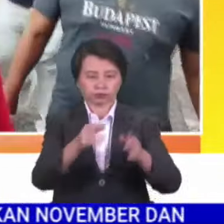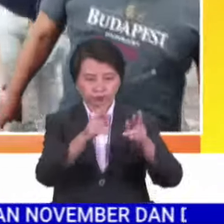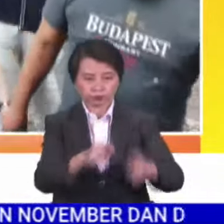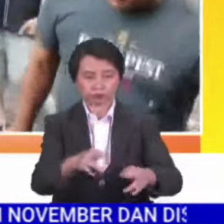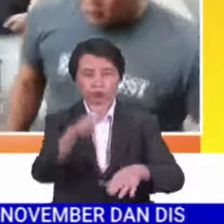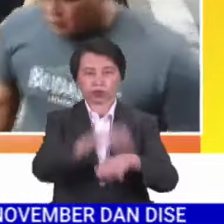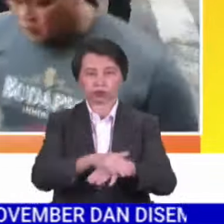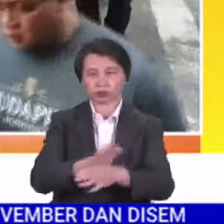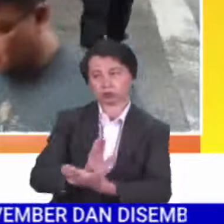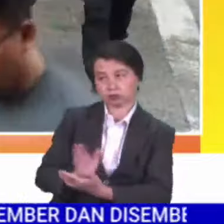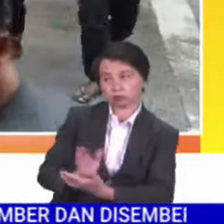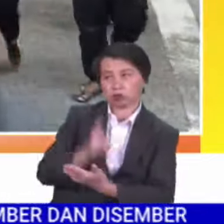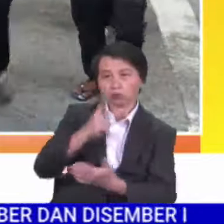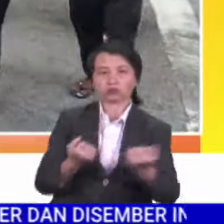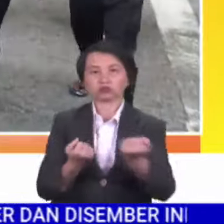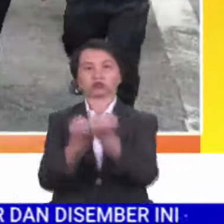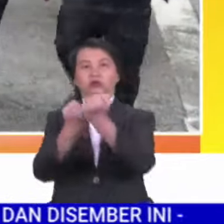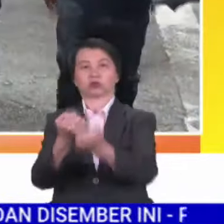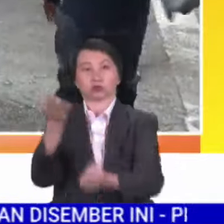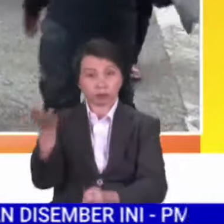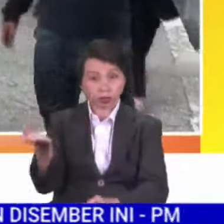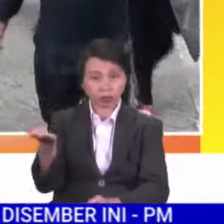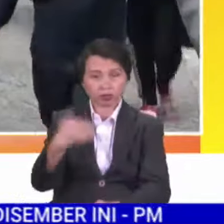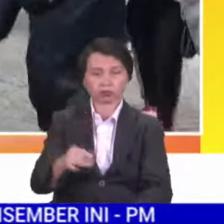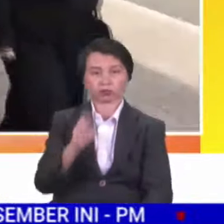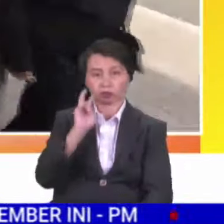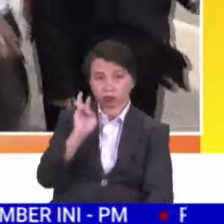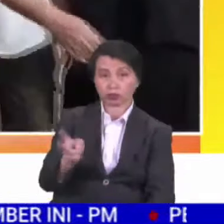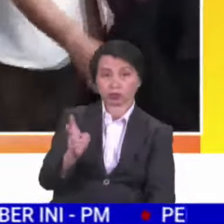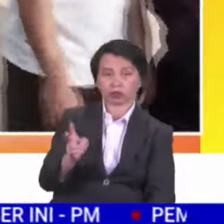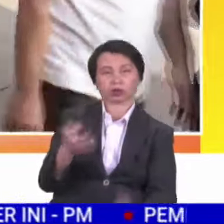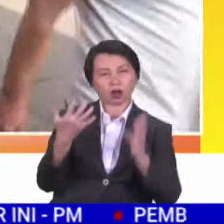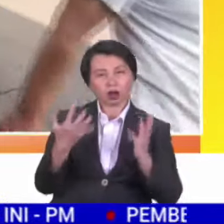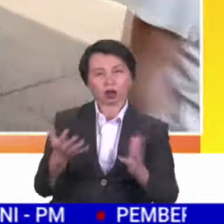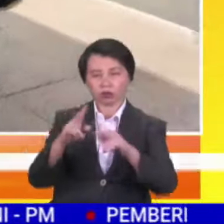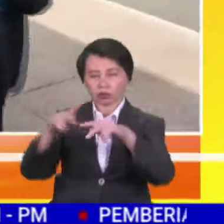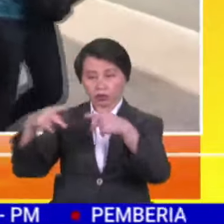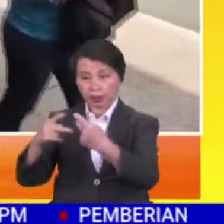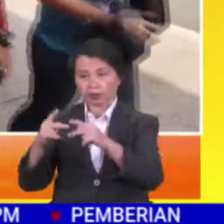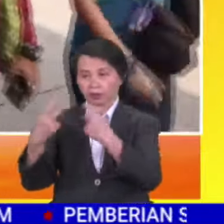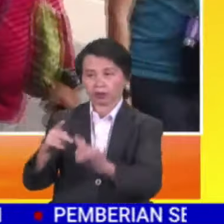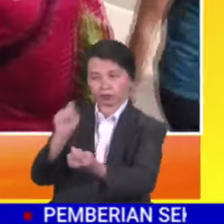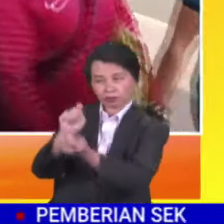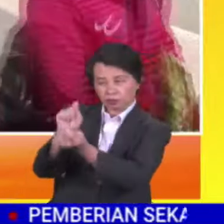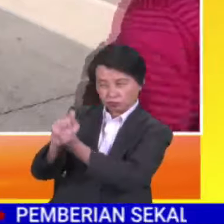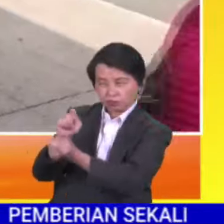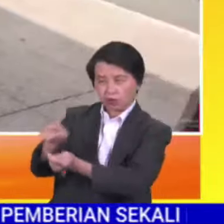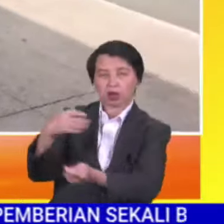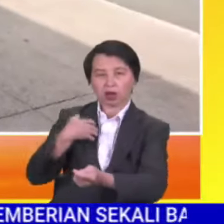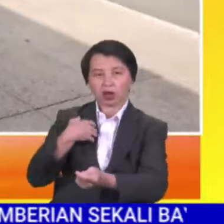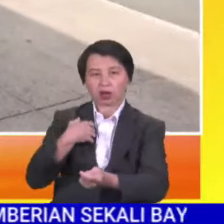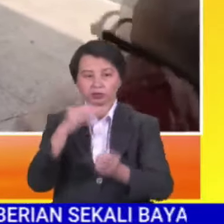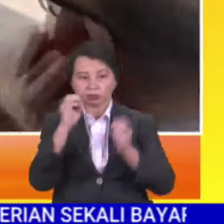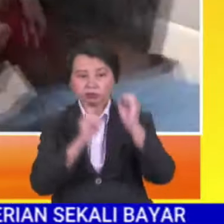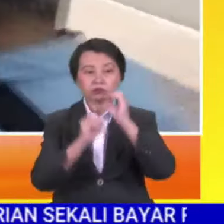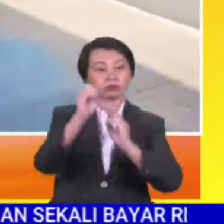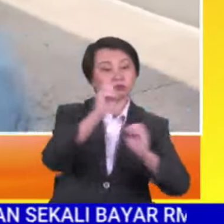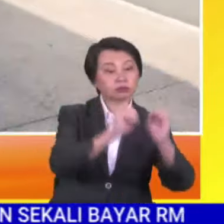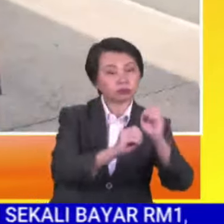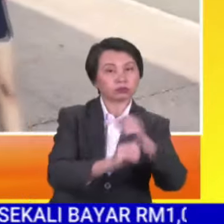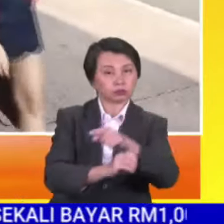atas pangkat ini untuk menyokong mereka. Dan kita telah lihat bagaimana parti-parti tertentu misalnya mengadakan survey,